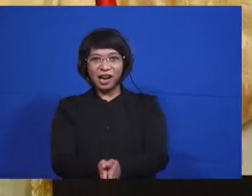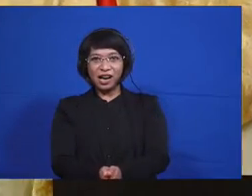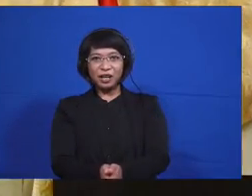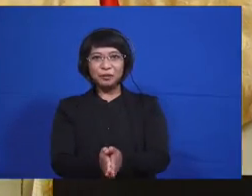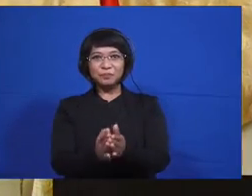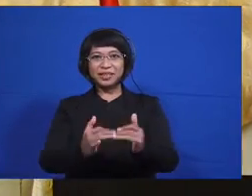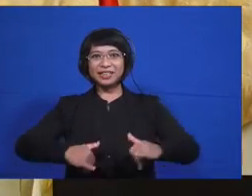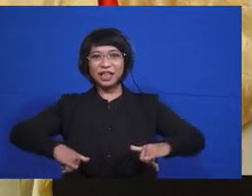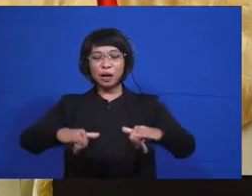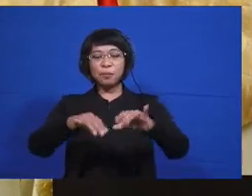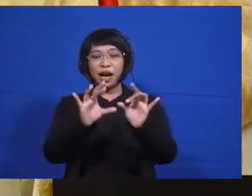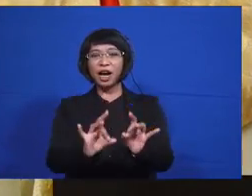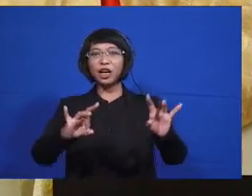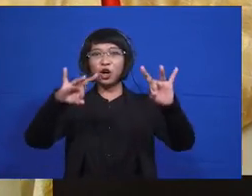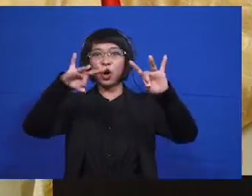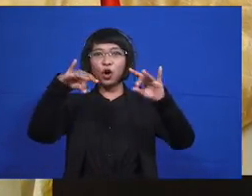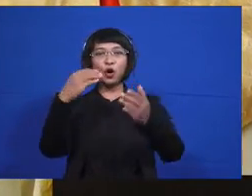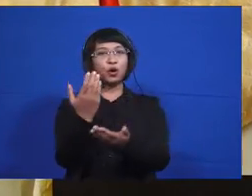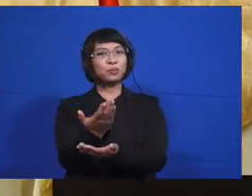Dan bersama